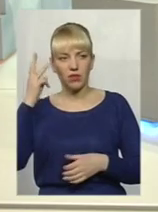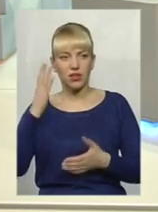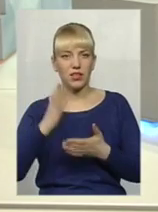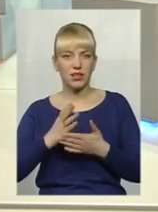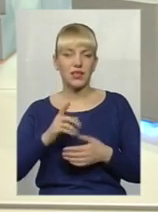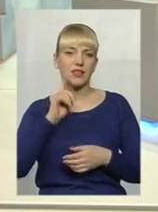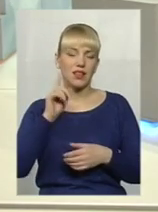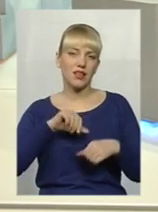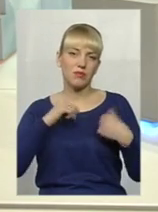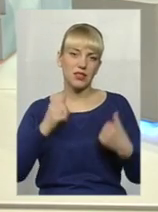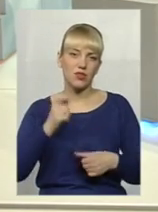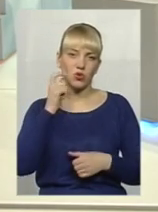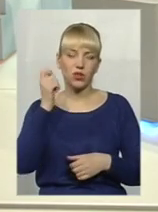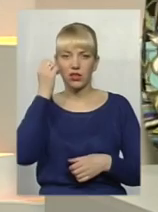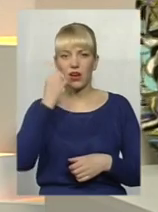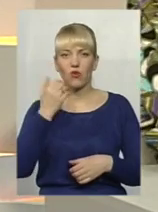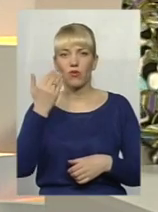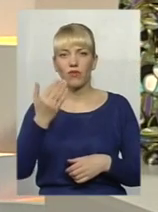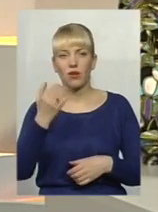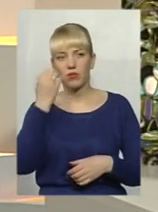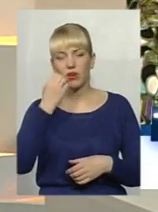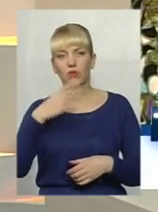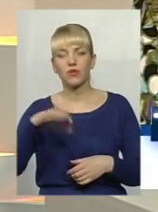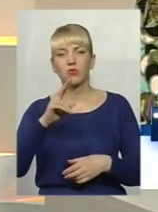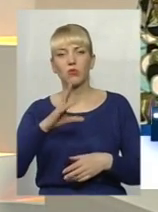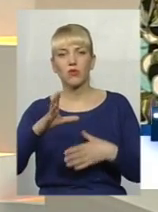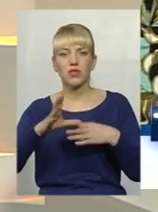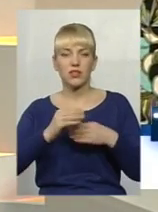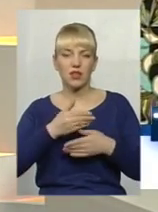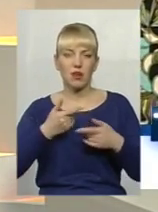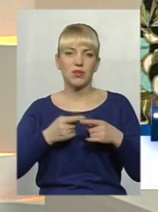серцем України. Дякую вам, дякую усім, хто був із нами. Це була